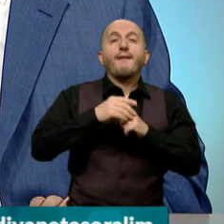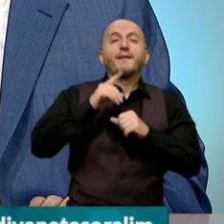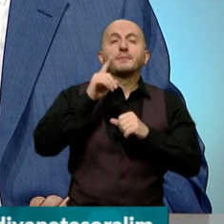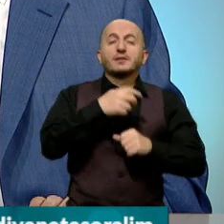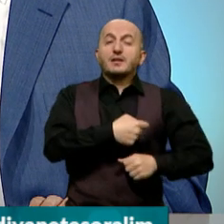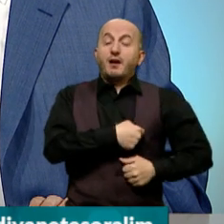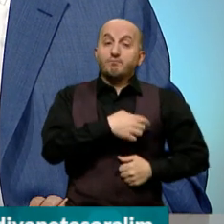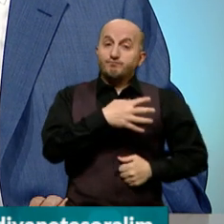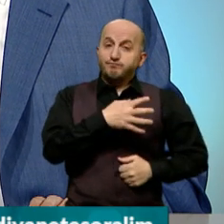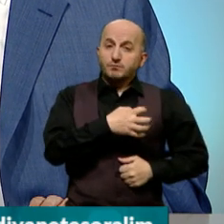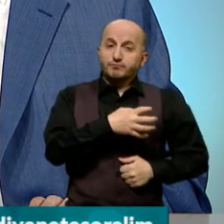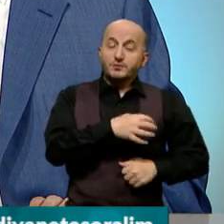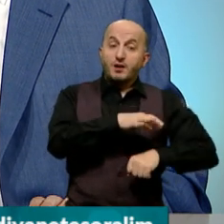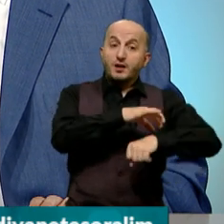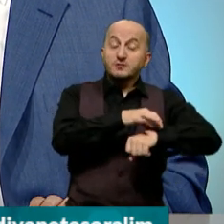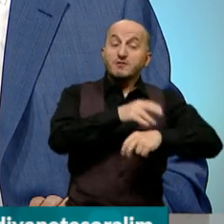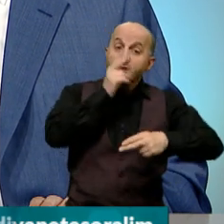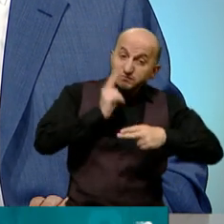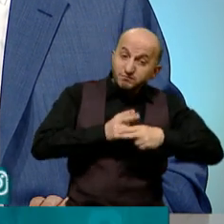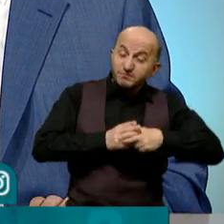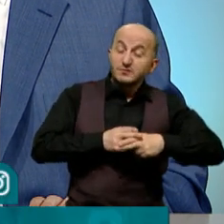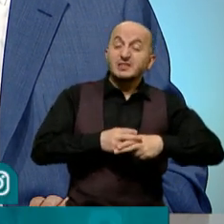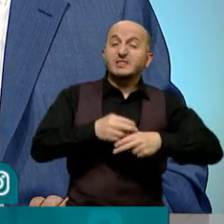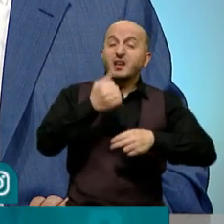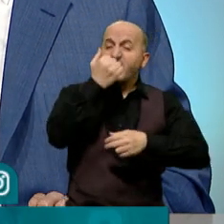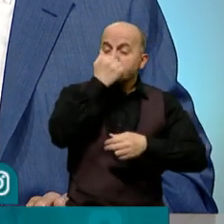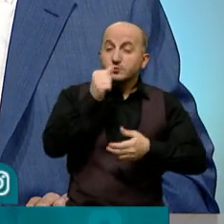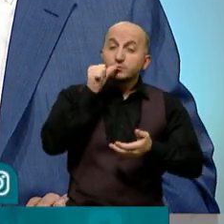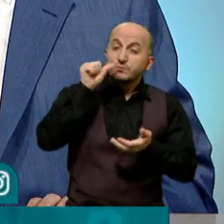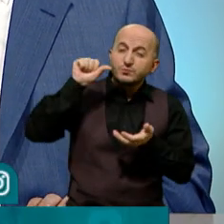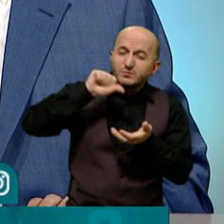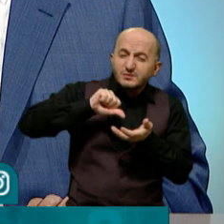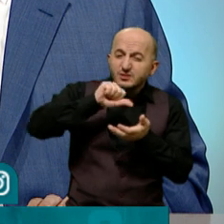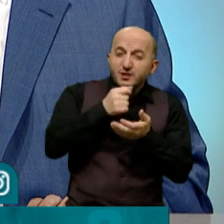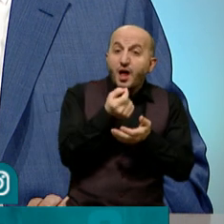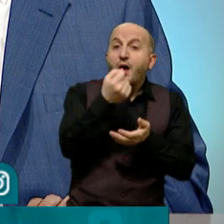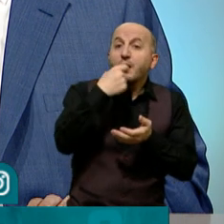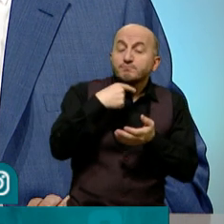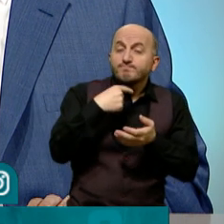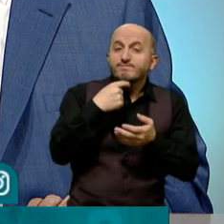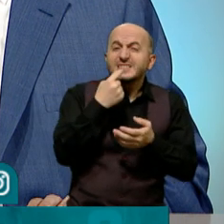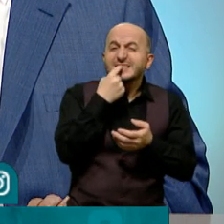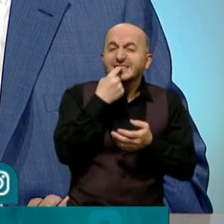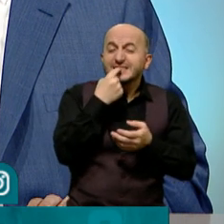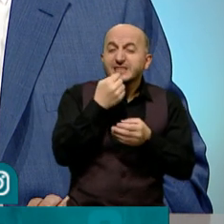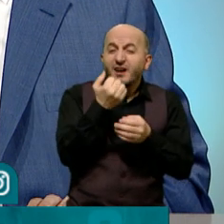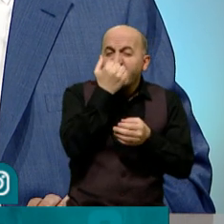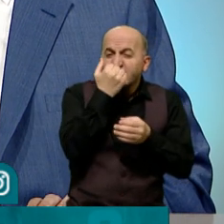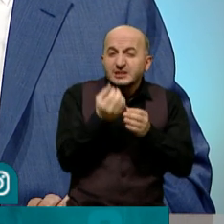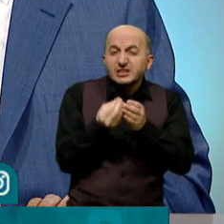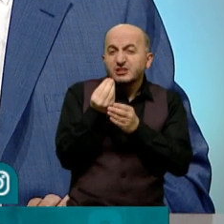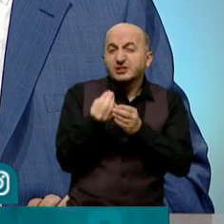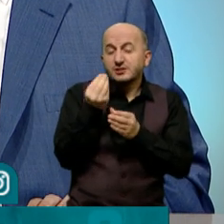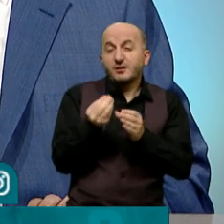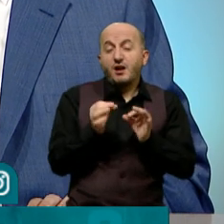kalp rahatsızlığım var. Kalbim tamam. Çok hızlı attığı için kan sulandırıcı ilaç kullanıyorum. Buna bağlı olarak da diş etlerimde bir kanama söz